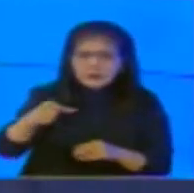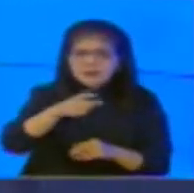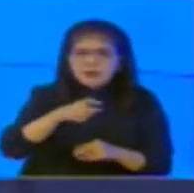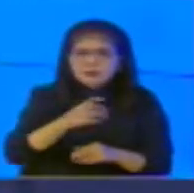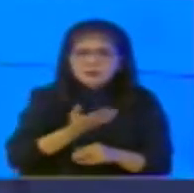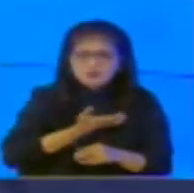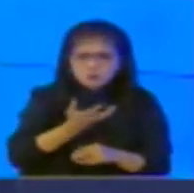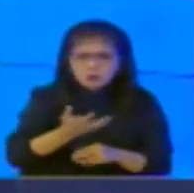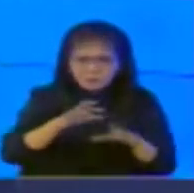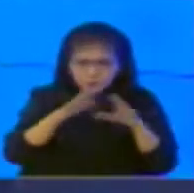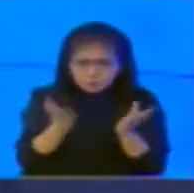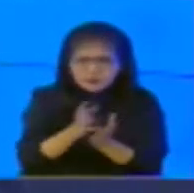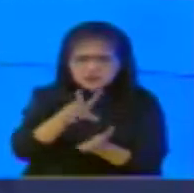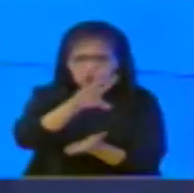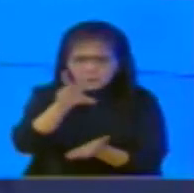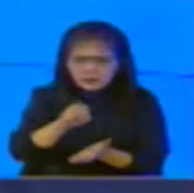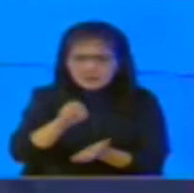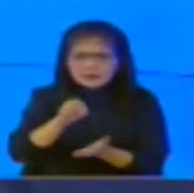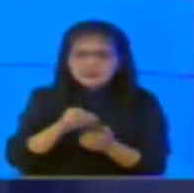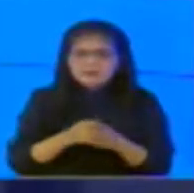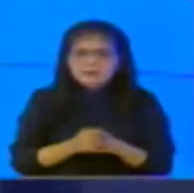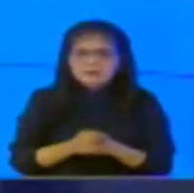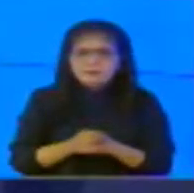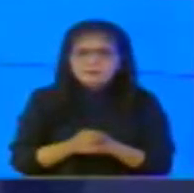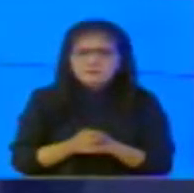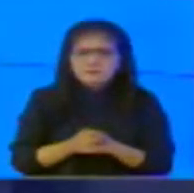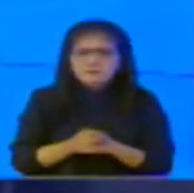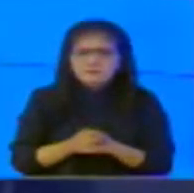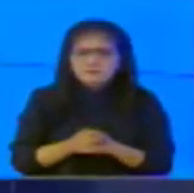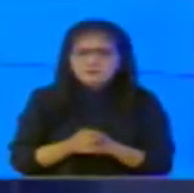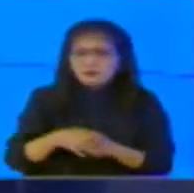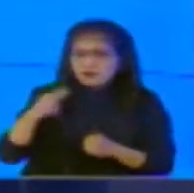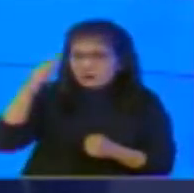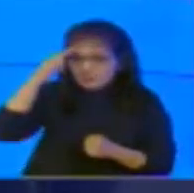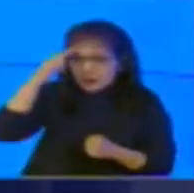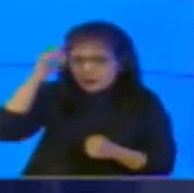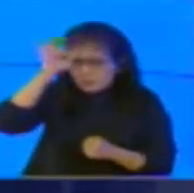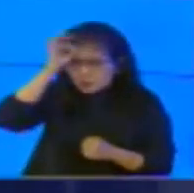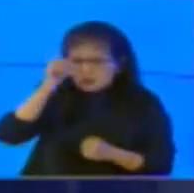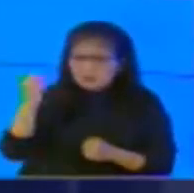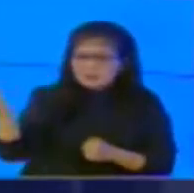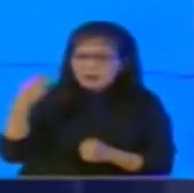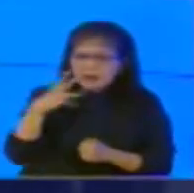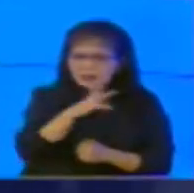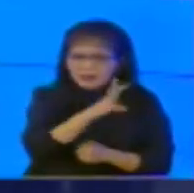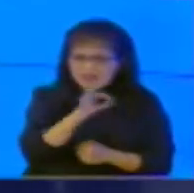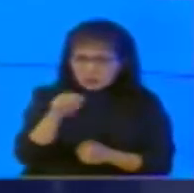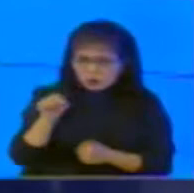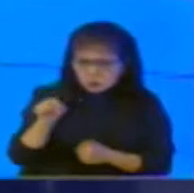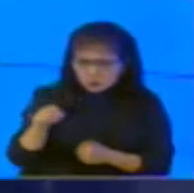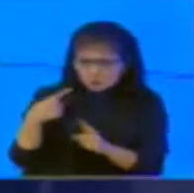Barat. Karo Penmas Polri Brigjen Aryo Yuwono menyatakan, 300 siswa sekolah pembentukan perwira ini dinyatakan